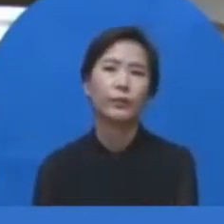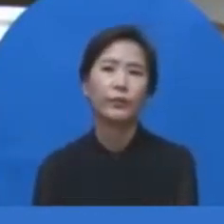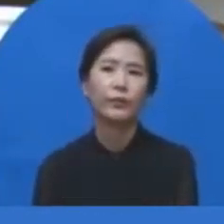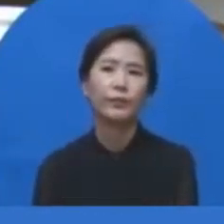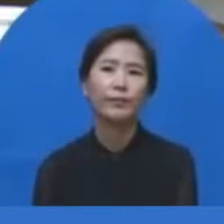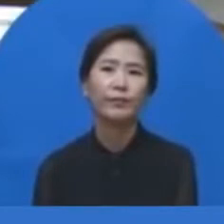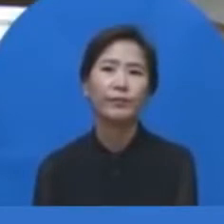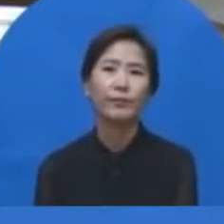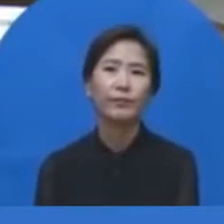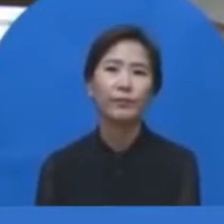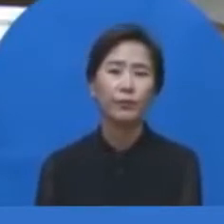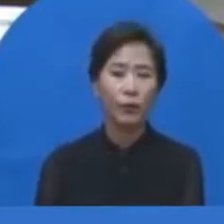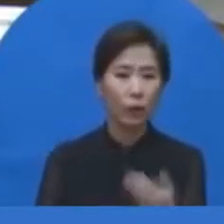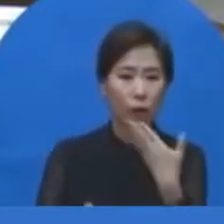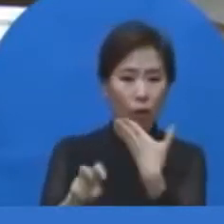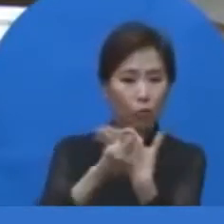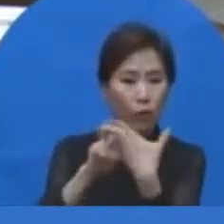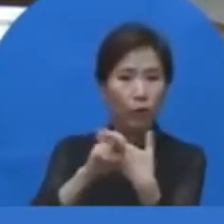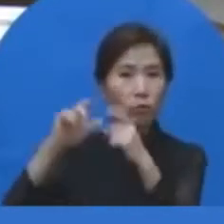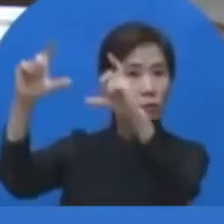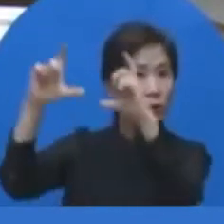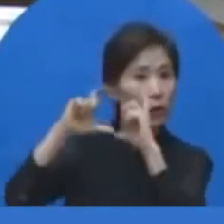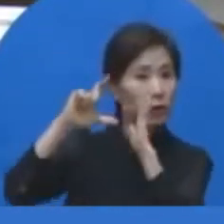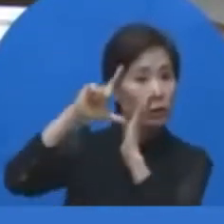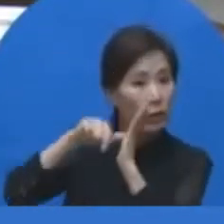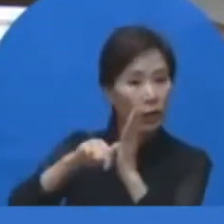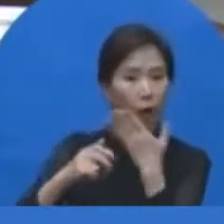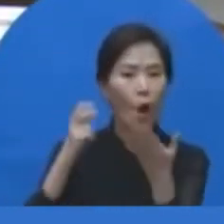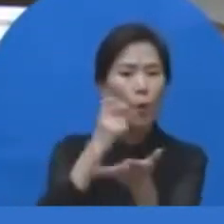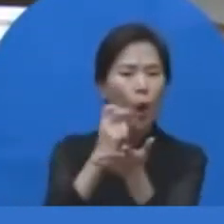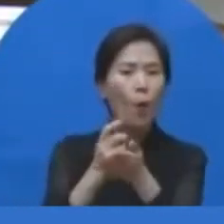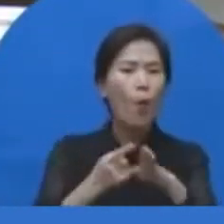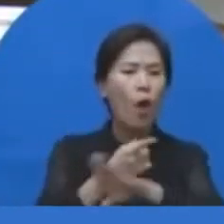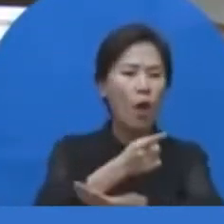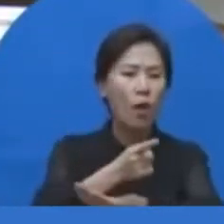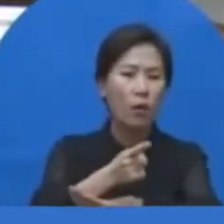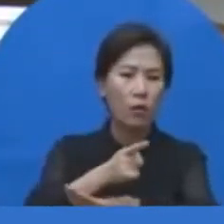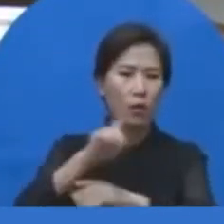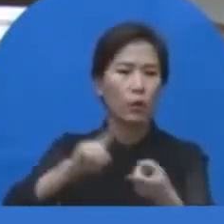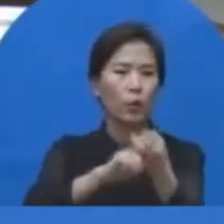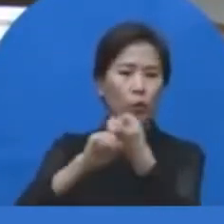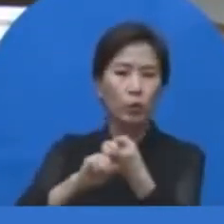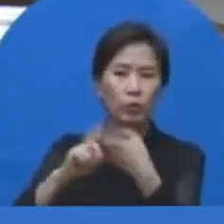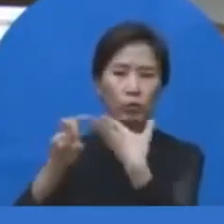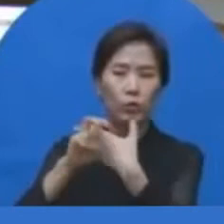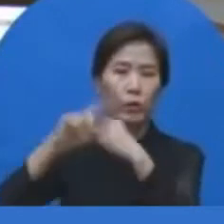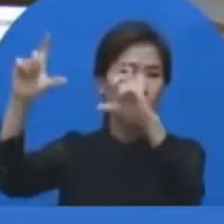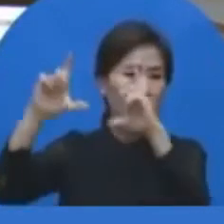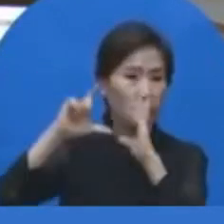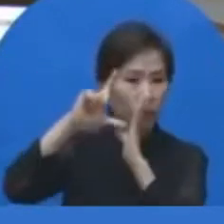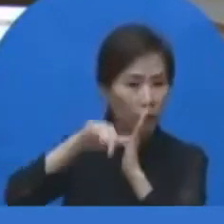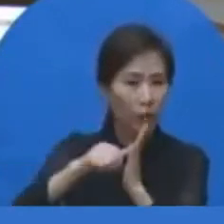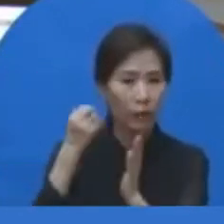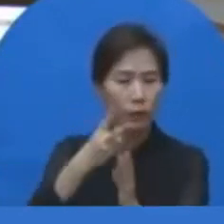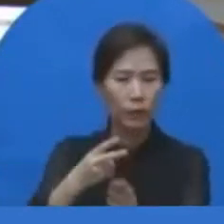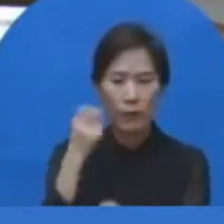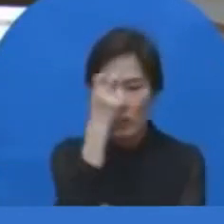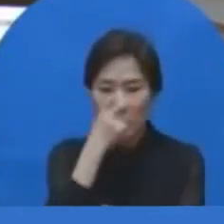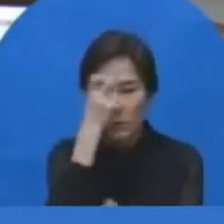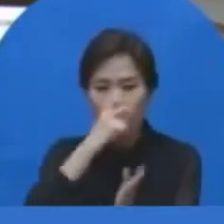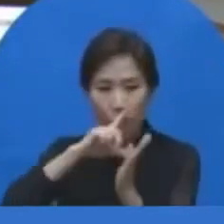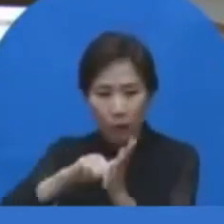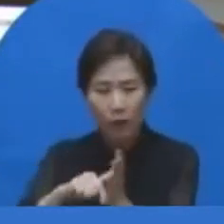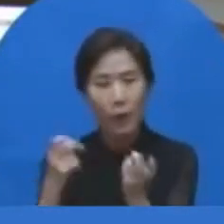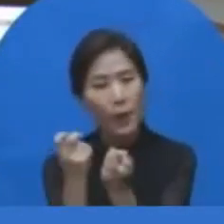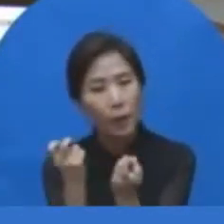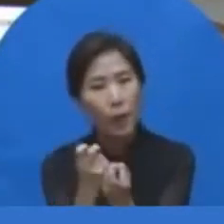그래서 법의 노조 통보는 이 설립신고서 반려와 달리 어떻게 개시되는지, 그 다음에 심사는 무엇을 가지고